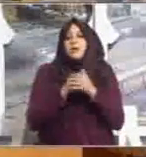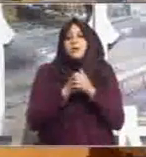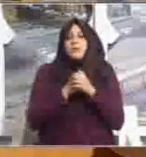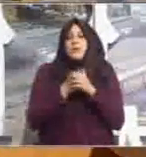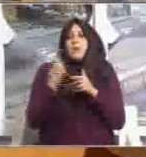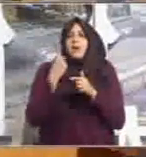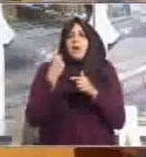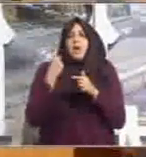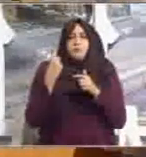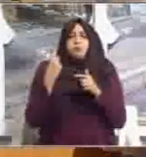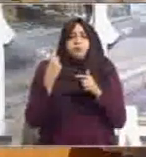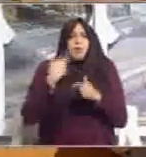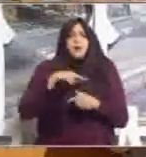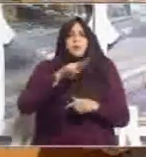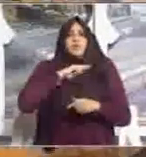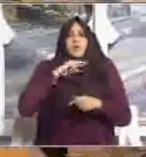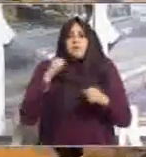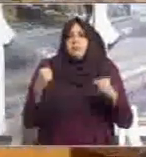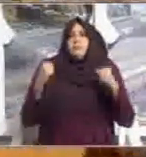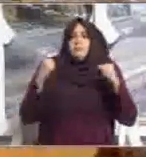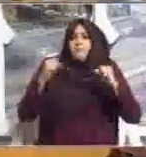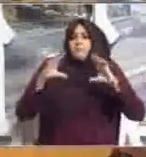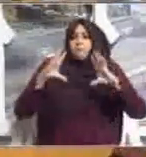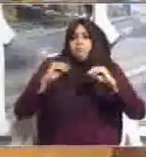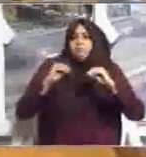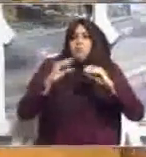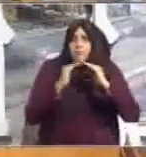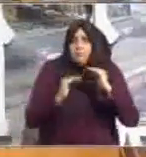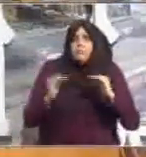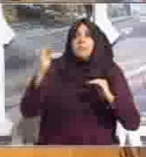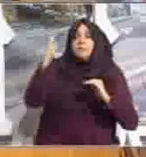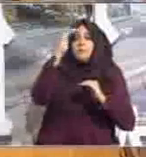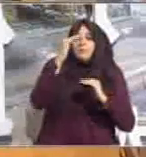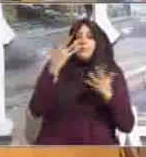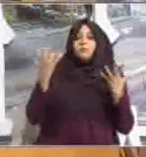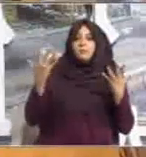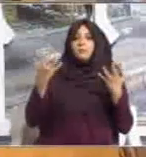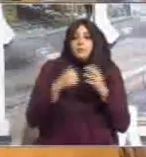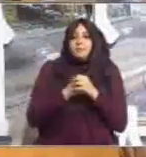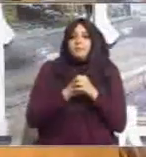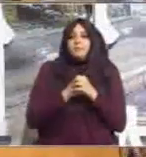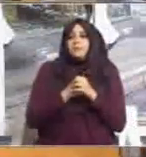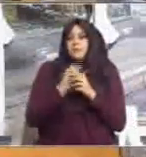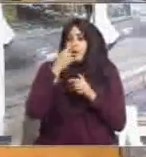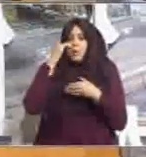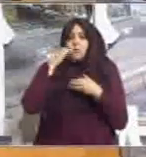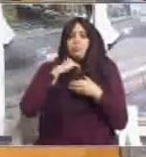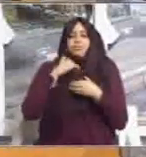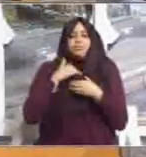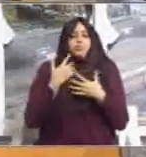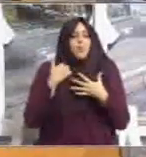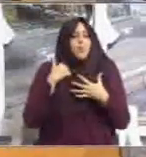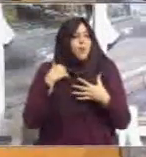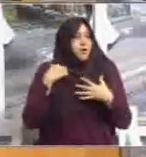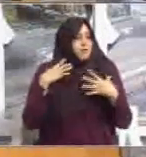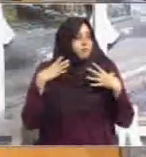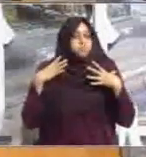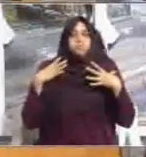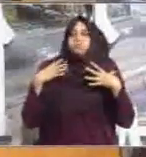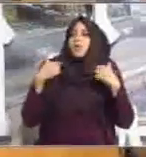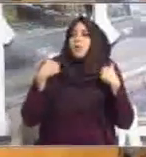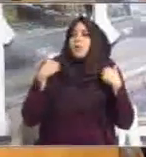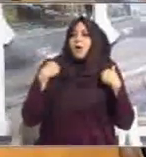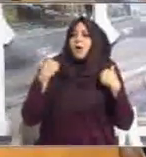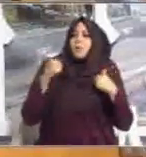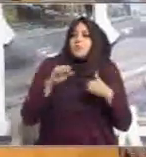صاحب سلطان، صاحب قوة، صاحب منصب، صاحب ربما نفسه تسوله